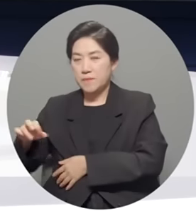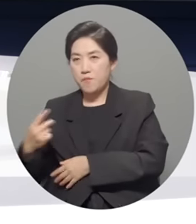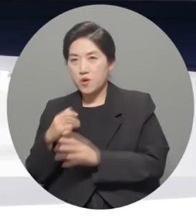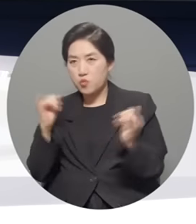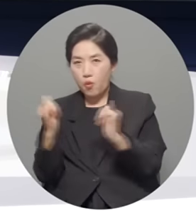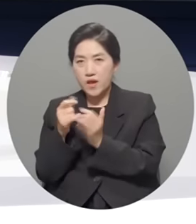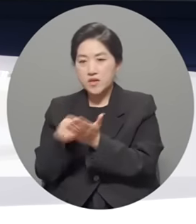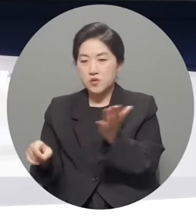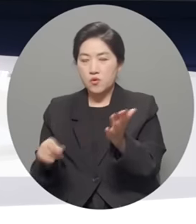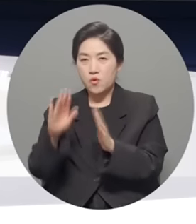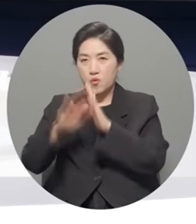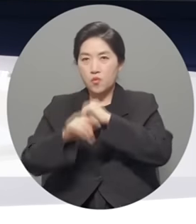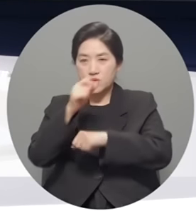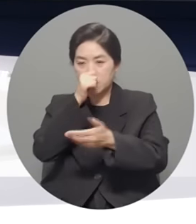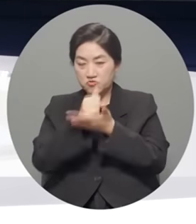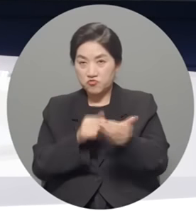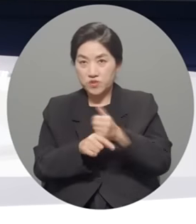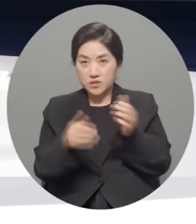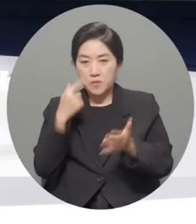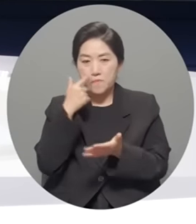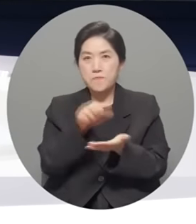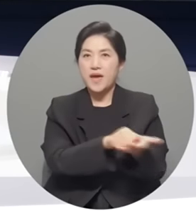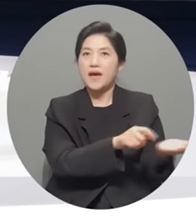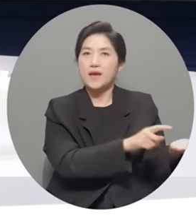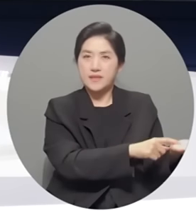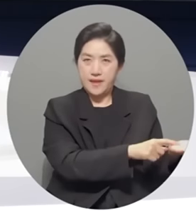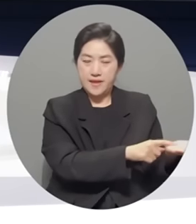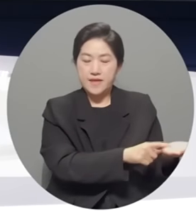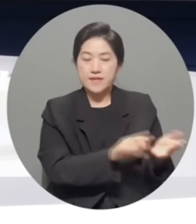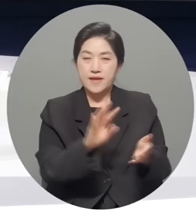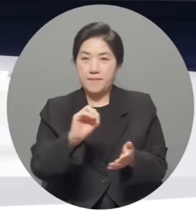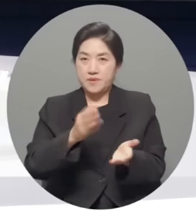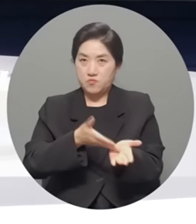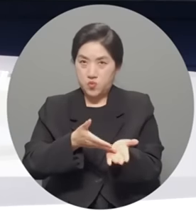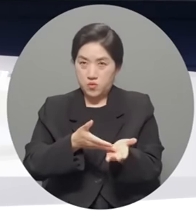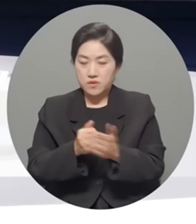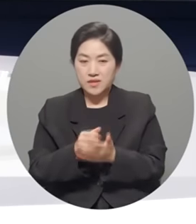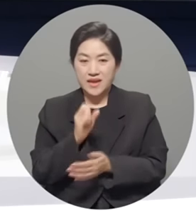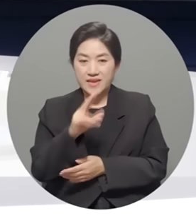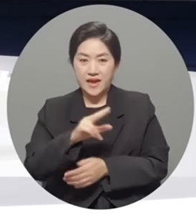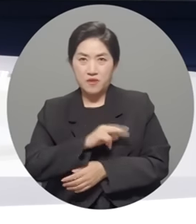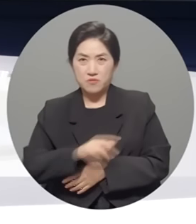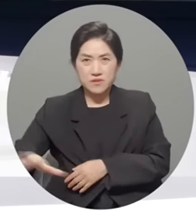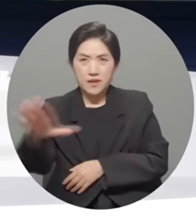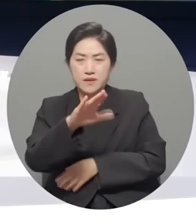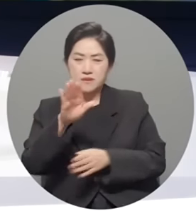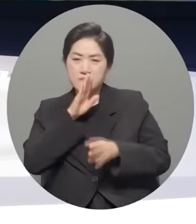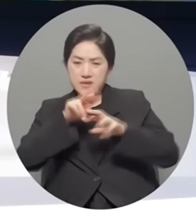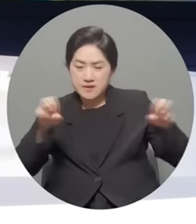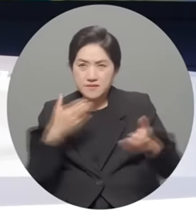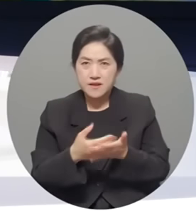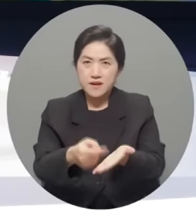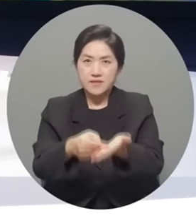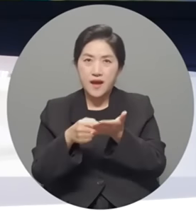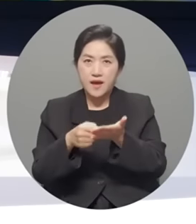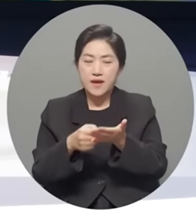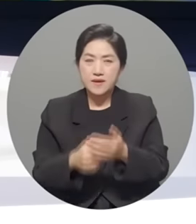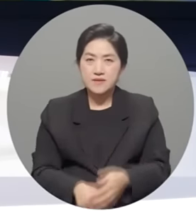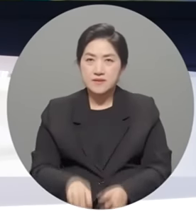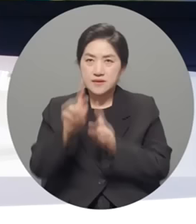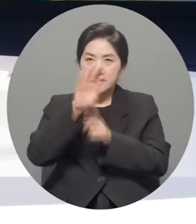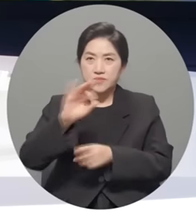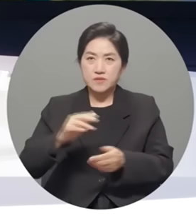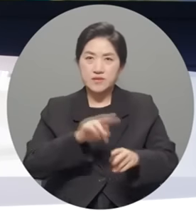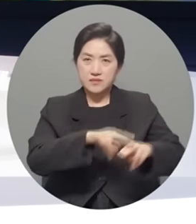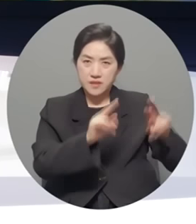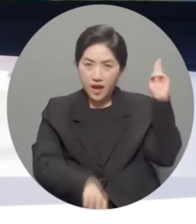공수처가 확인했다는 MBC 보도와 관련해 야권이 일제히 진상규명을 촉구했습니다. 이 비서관의 사퇴와